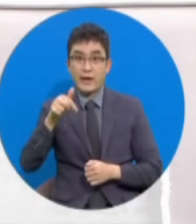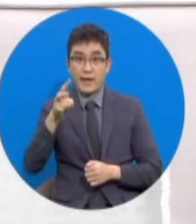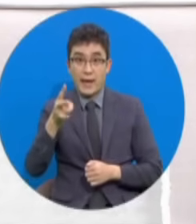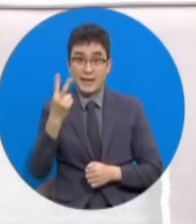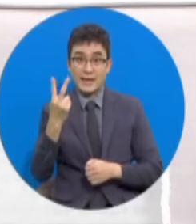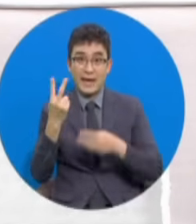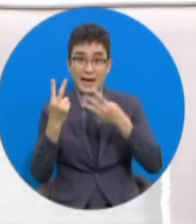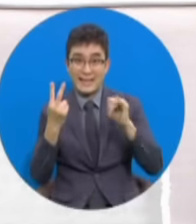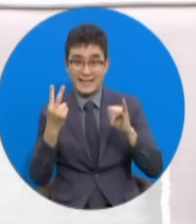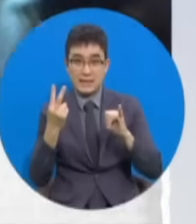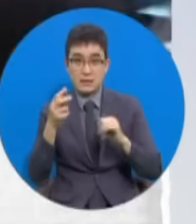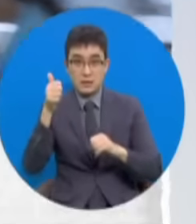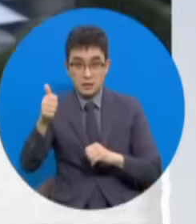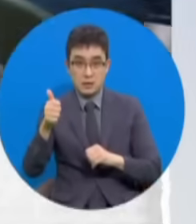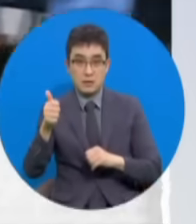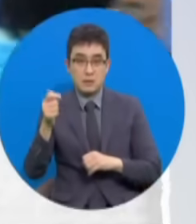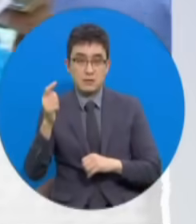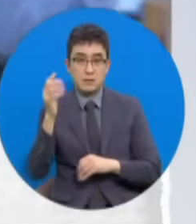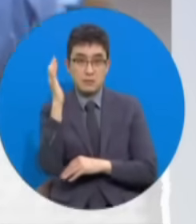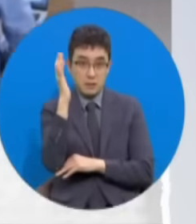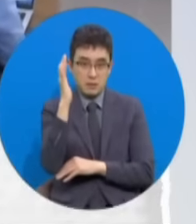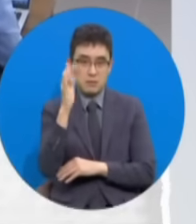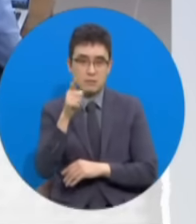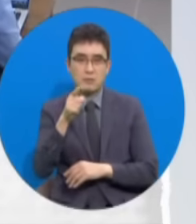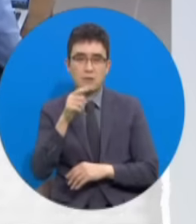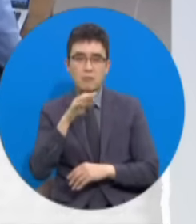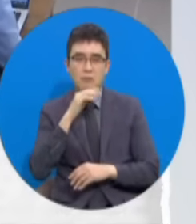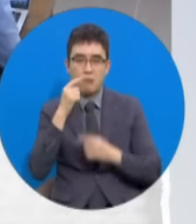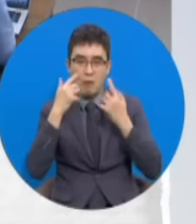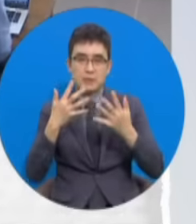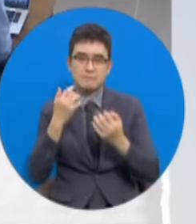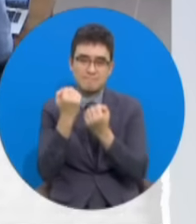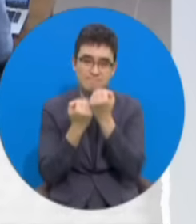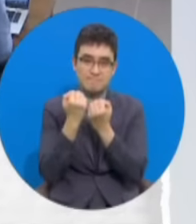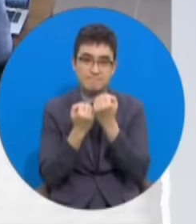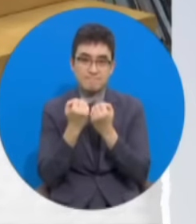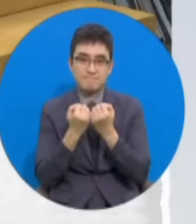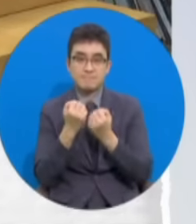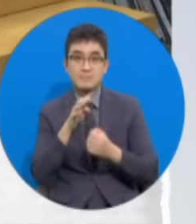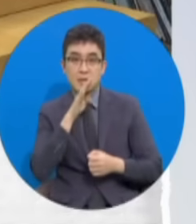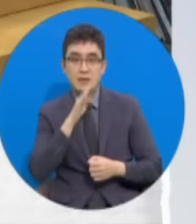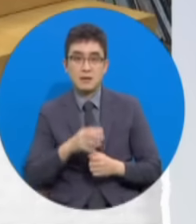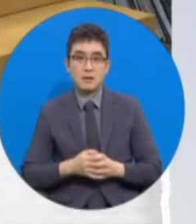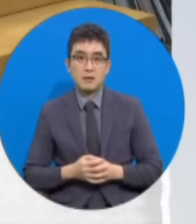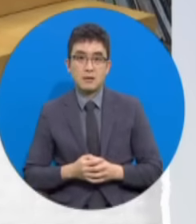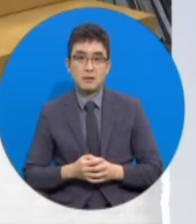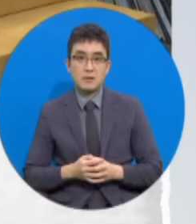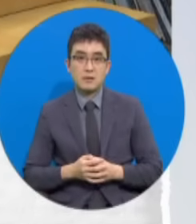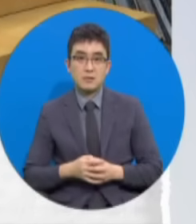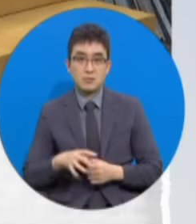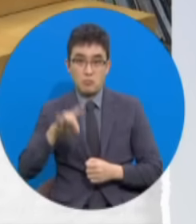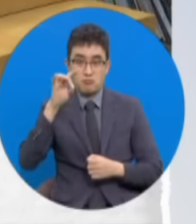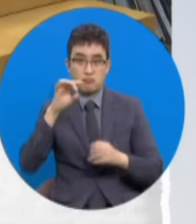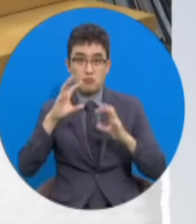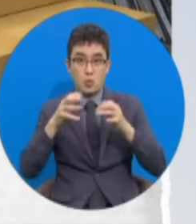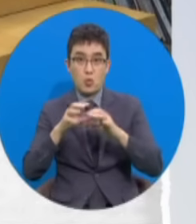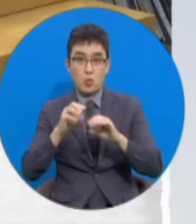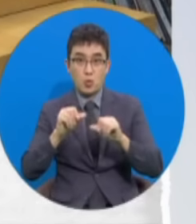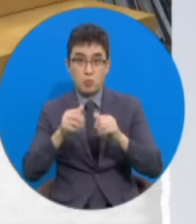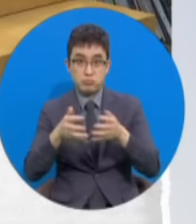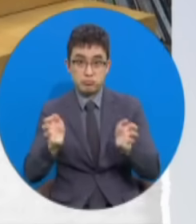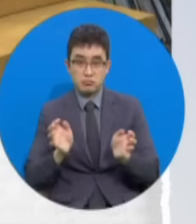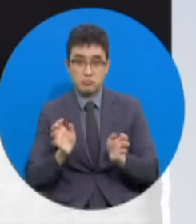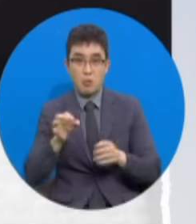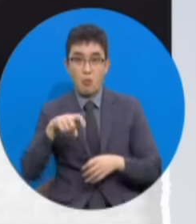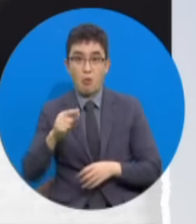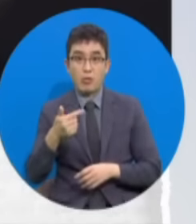봐요. 일단은 설계업체에서 얘기하는 것은 뭐냐면 현 국토부, 원희룡 장관 취임 당시